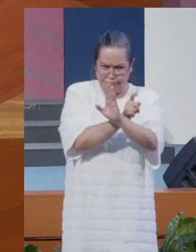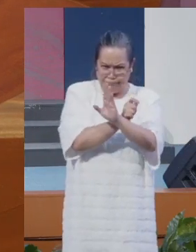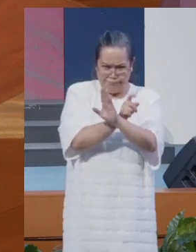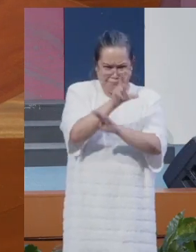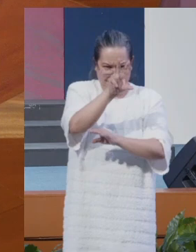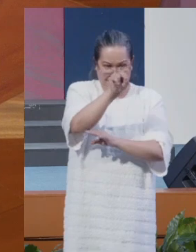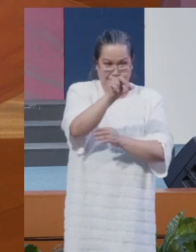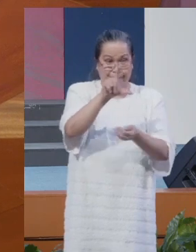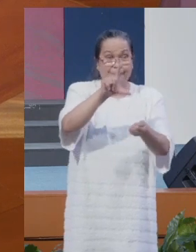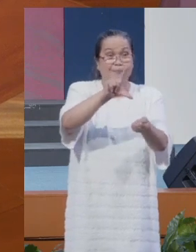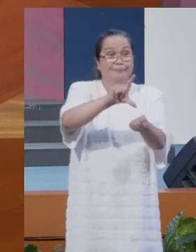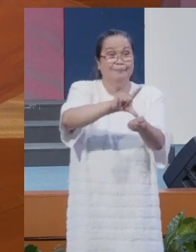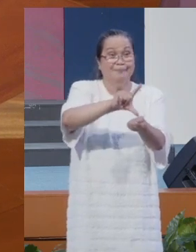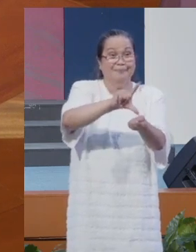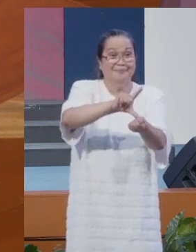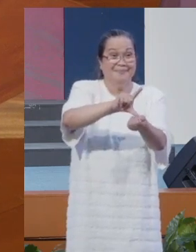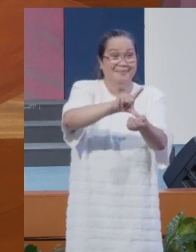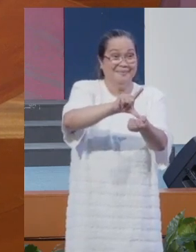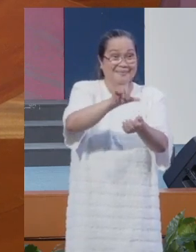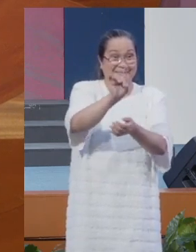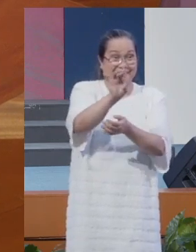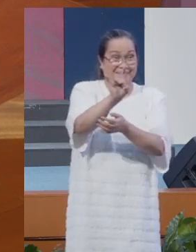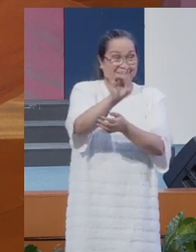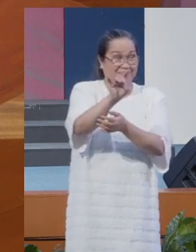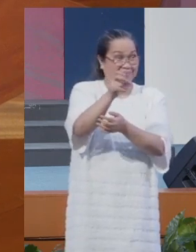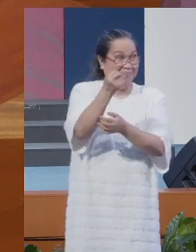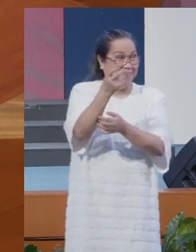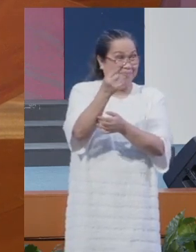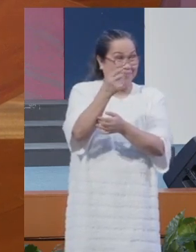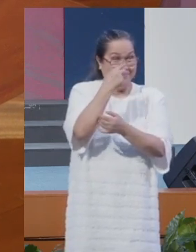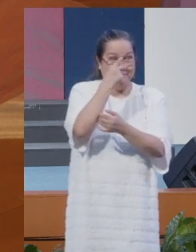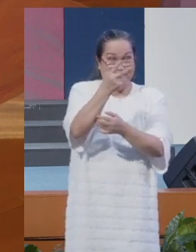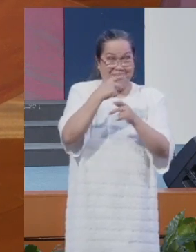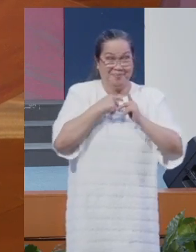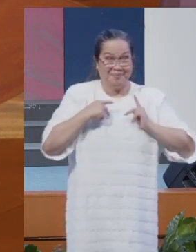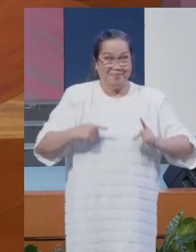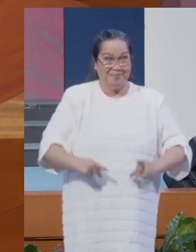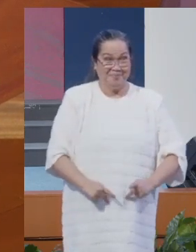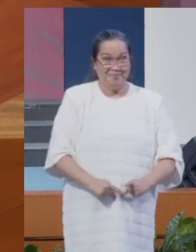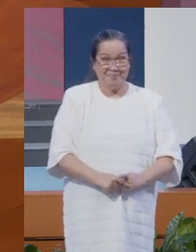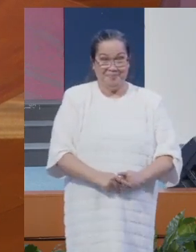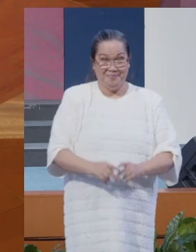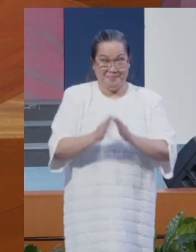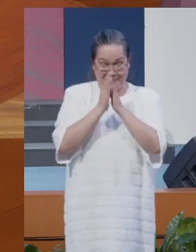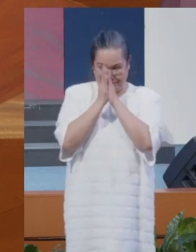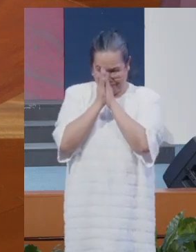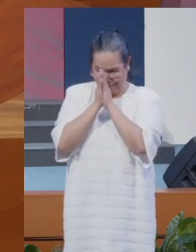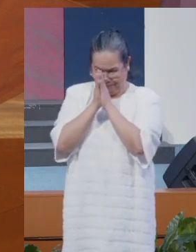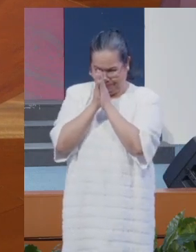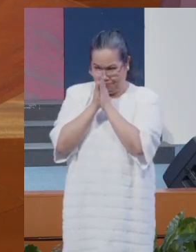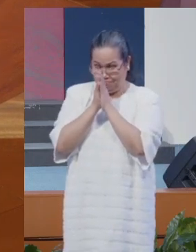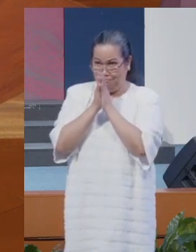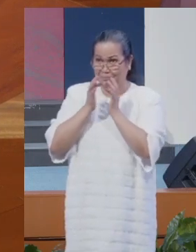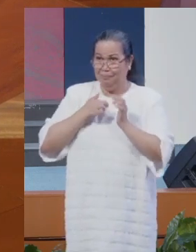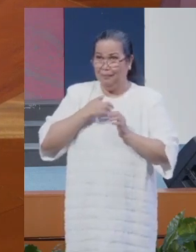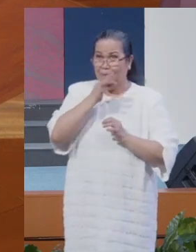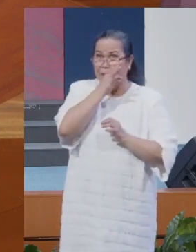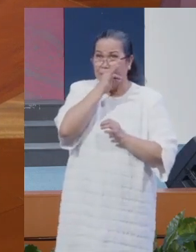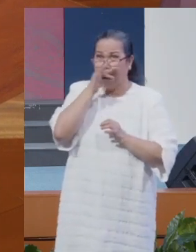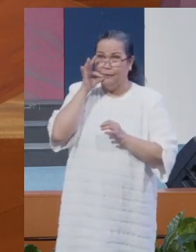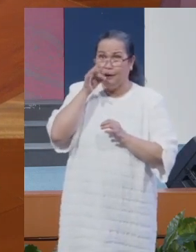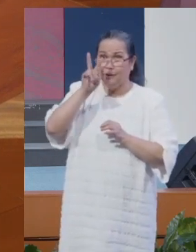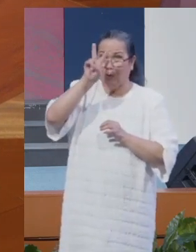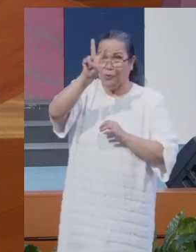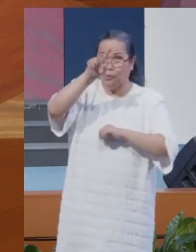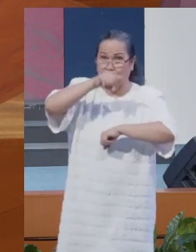Luke 18:12, naalala niyo yung Pariseo na nasa templo na nanalangin? Ang wika niya ay fast